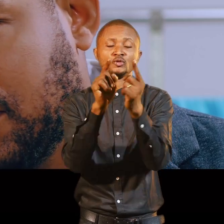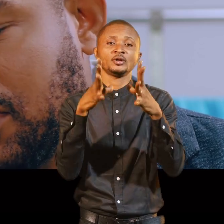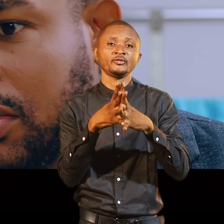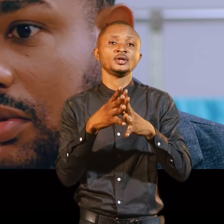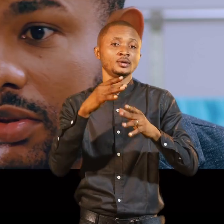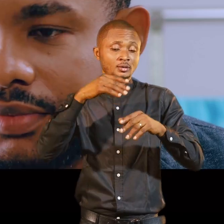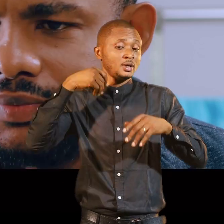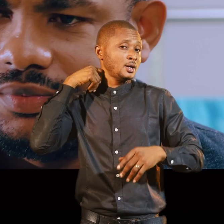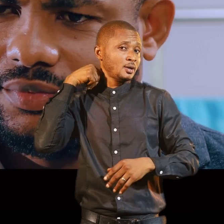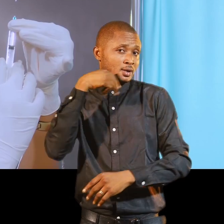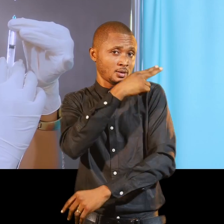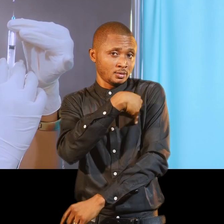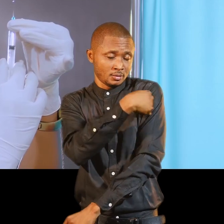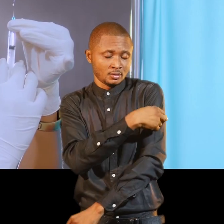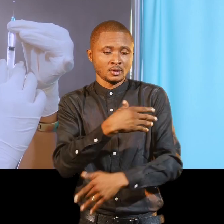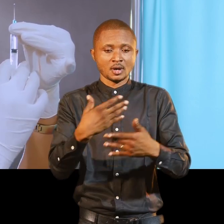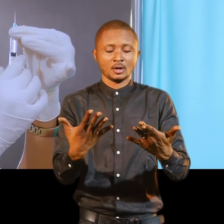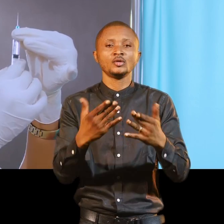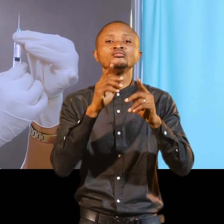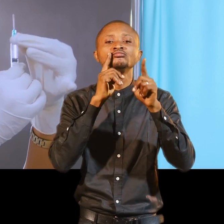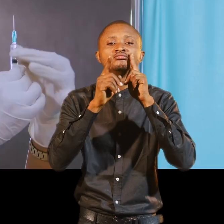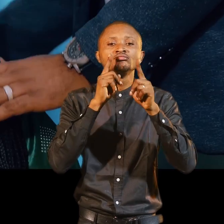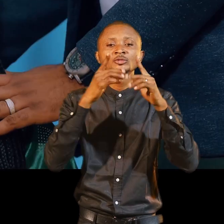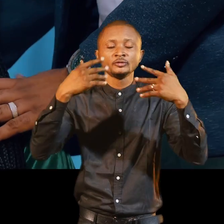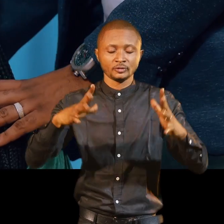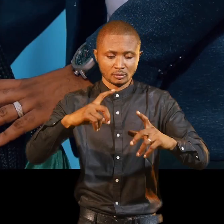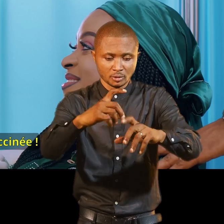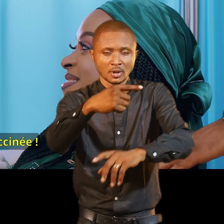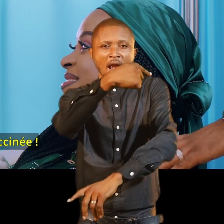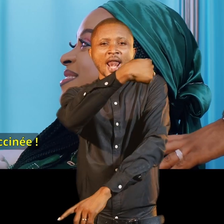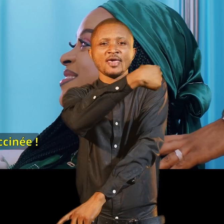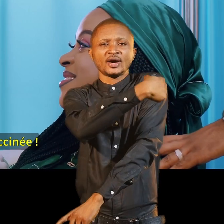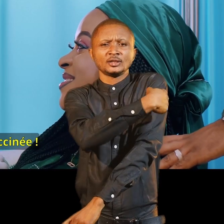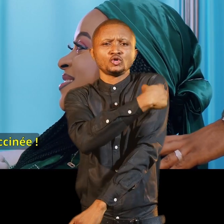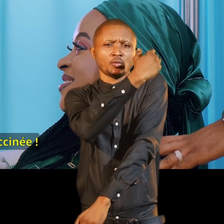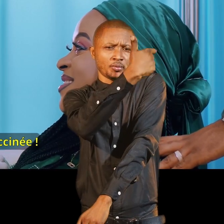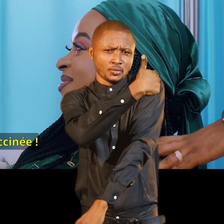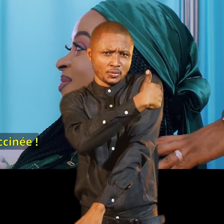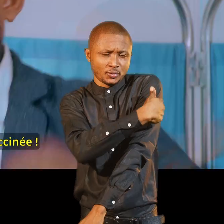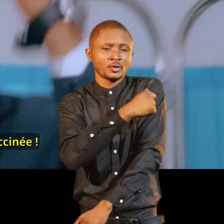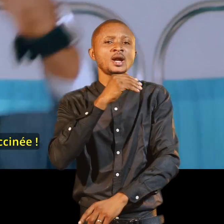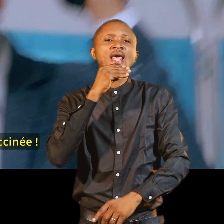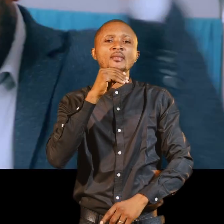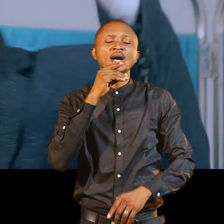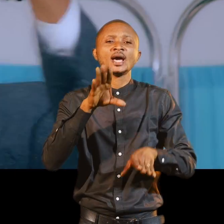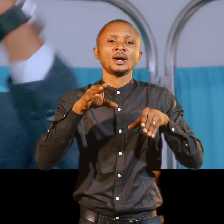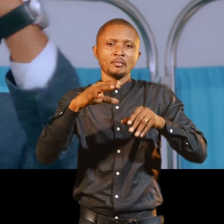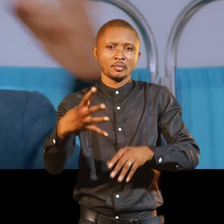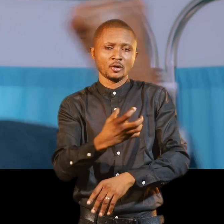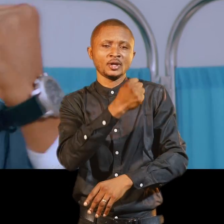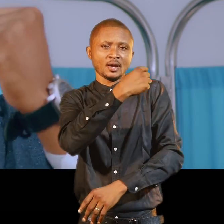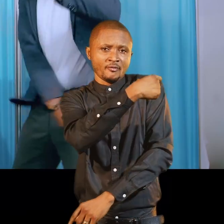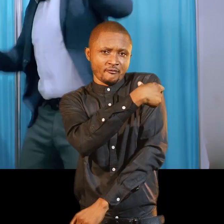chende katanchi. Munga unju longu lula chisalu. Wakusemene. Lushi ingilu wakubwela. Mari wakupeta chisalu. Bena